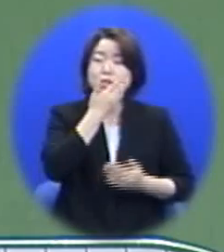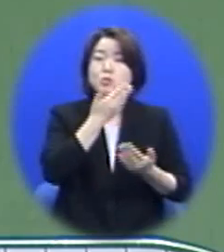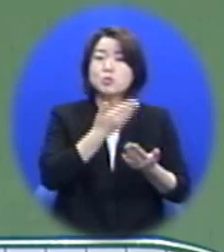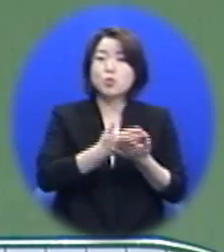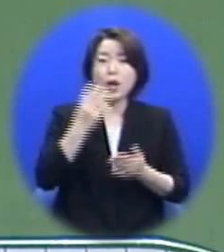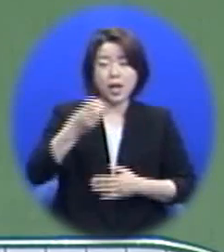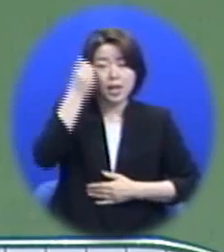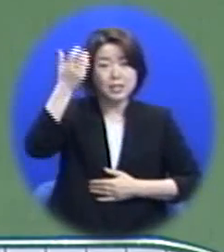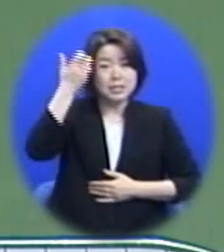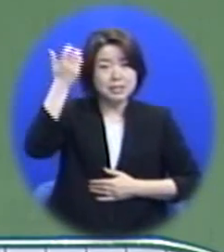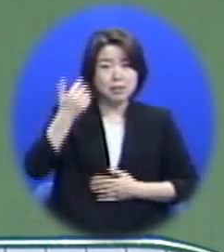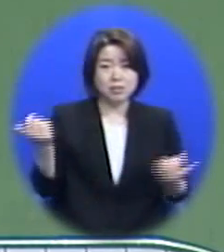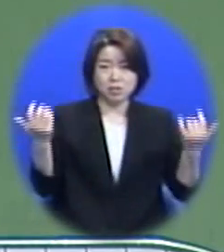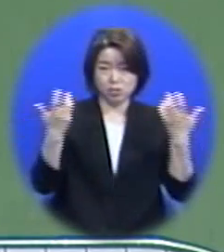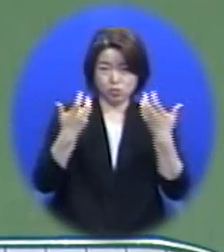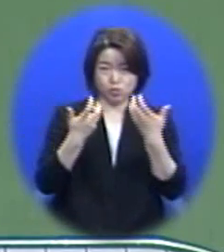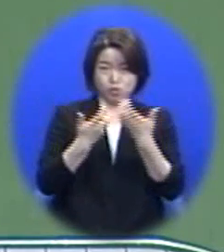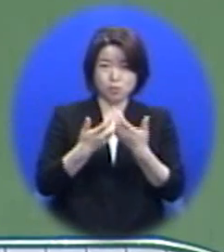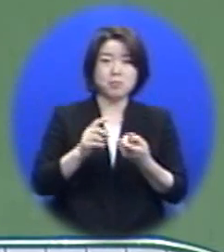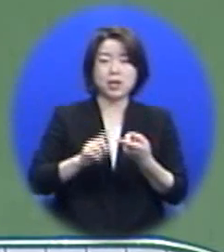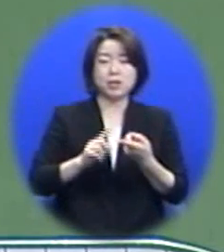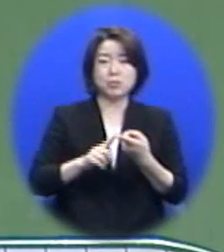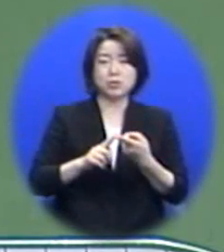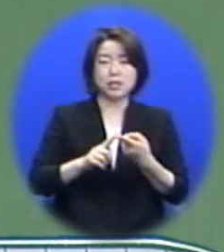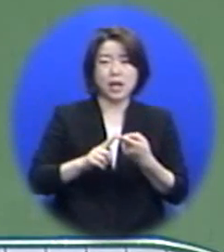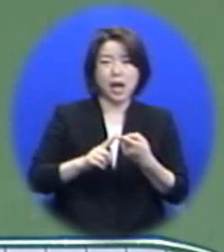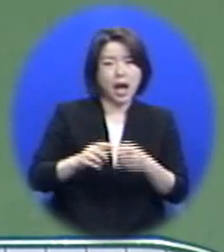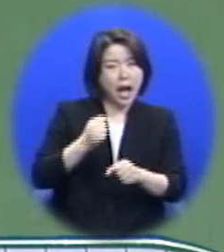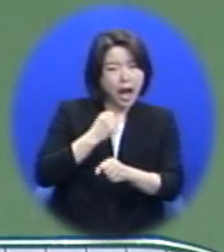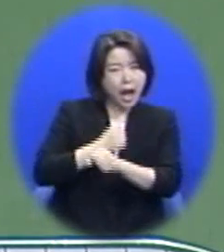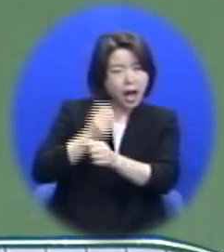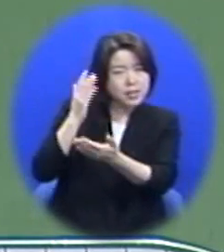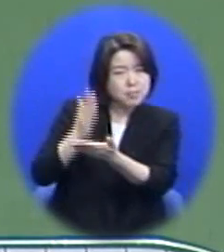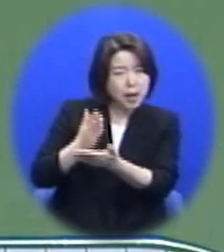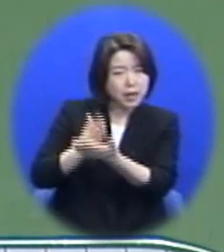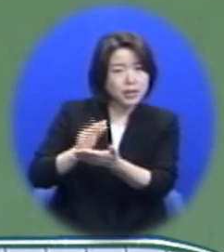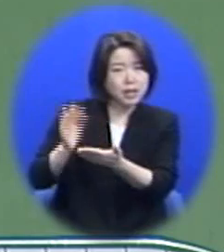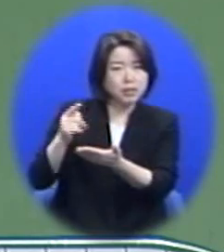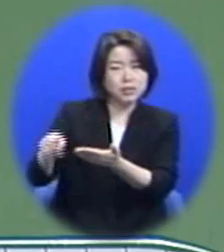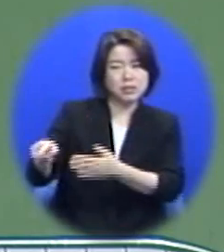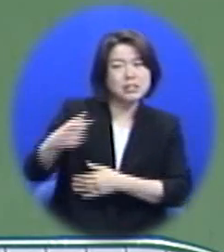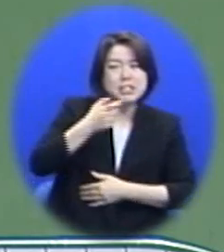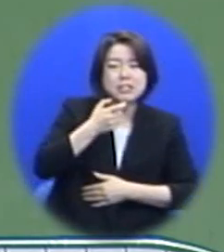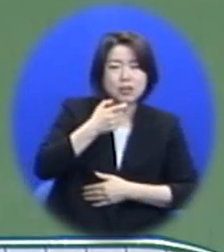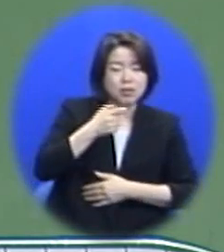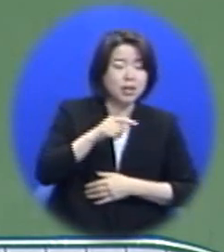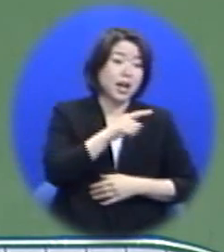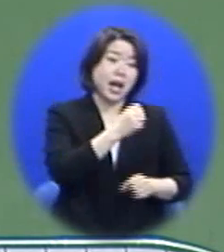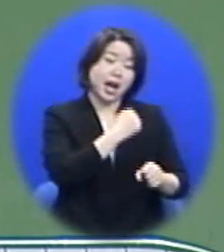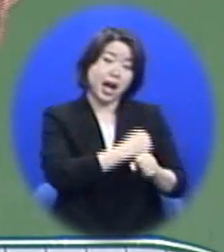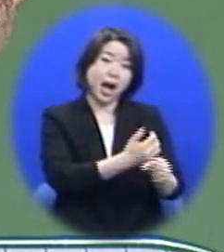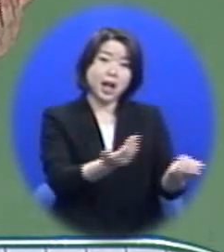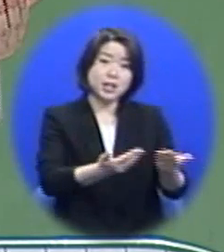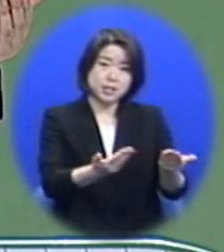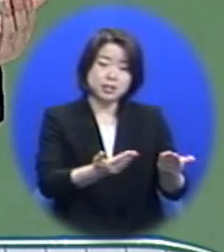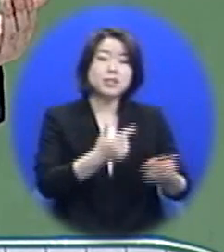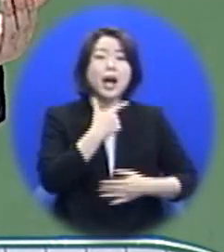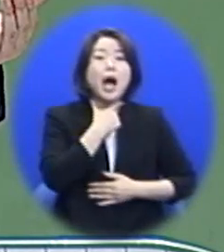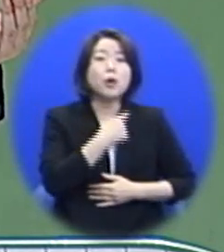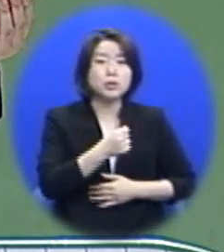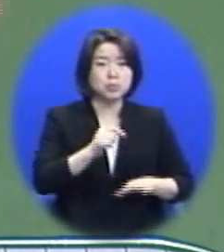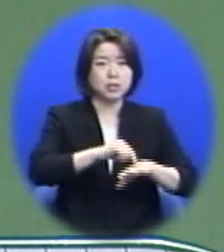충만함은 하고 싶은 하지 말아야 될 것은 하기 싫어지고 해야 될 것은 하고 싶어지는